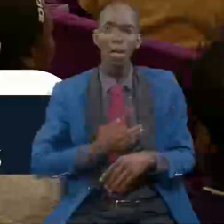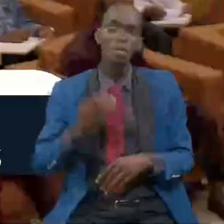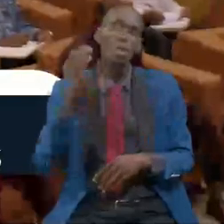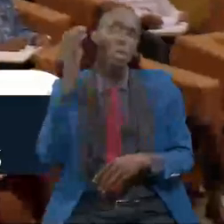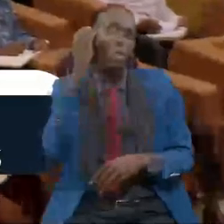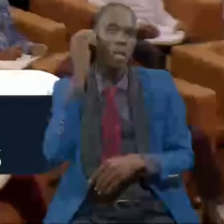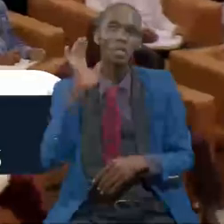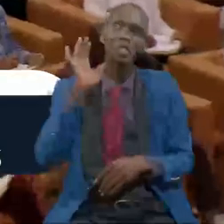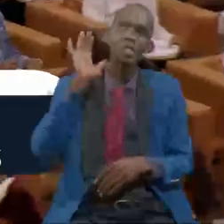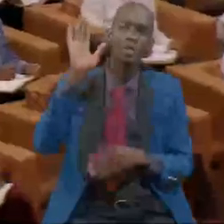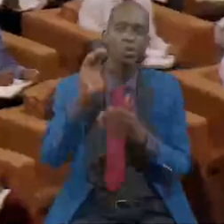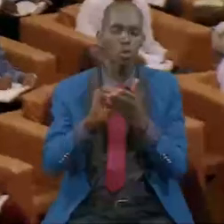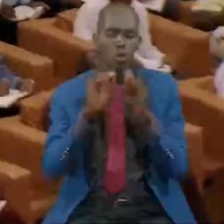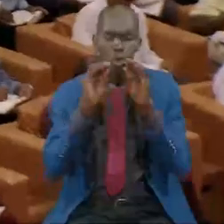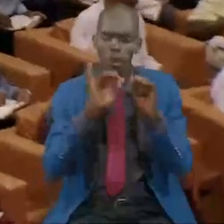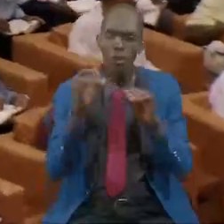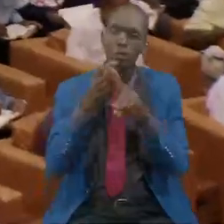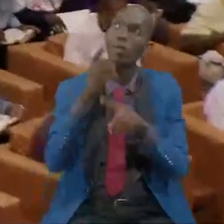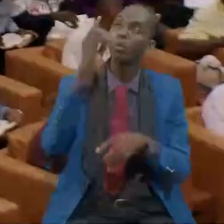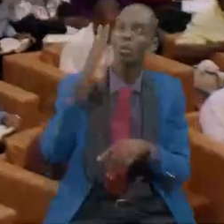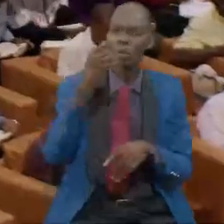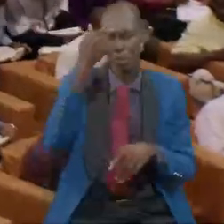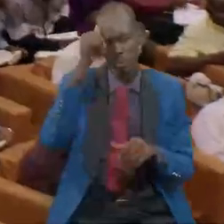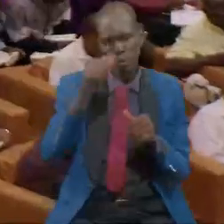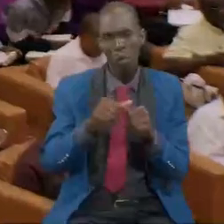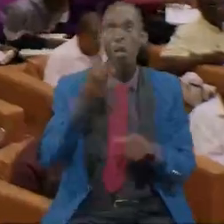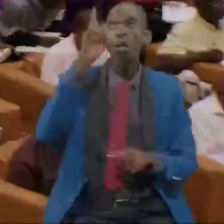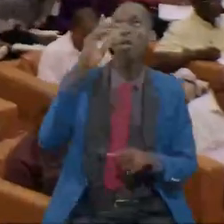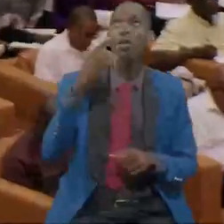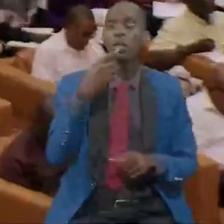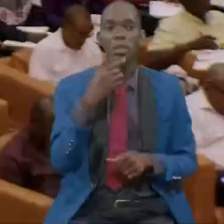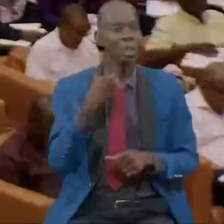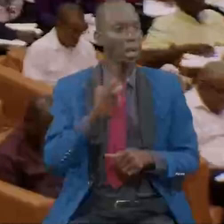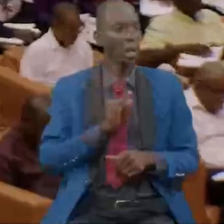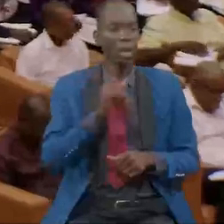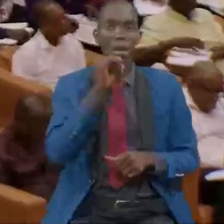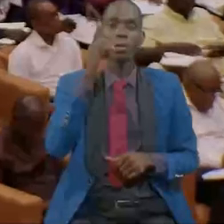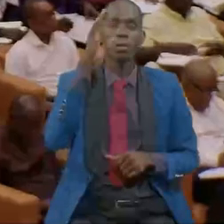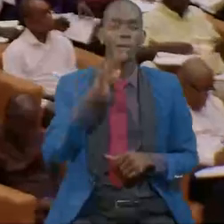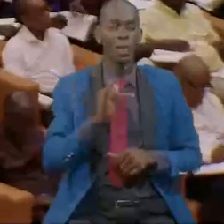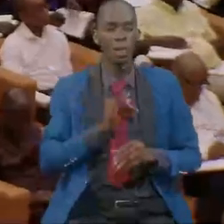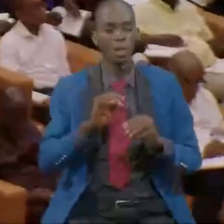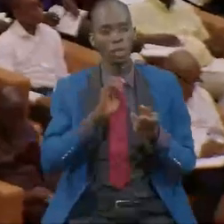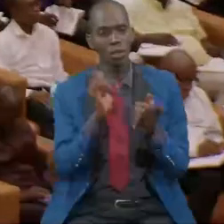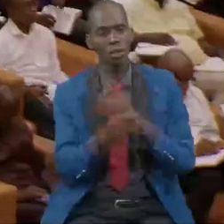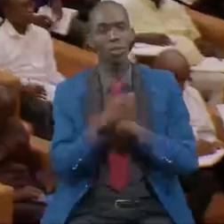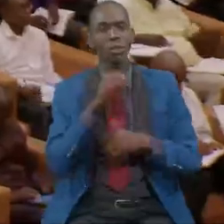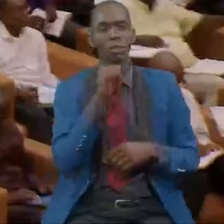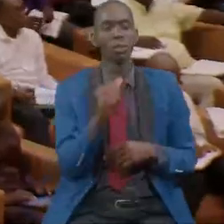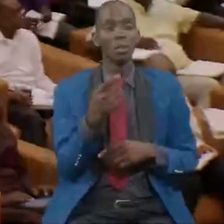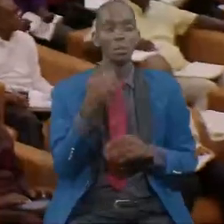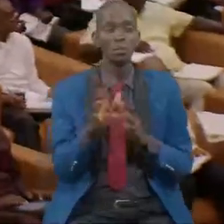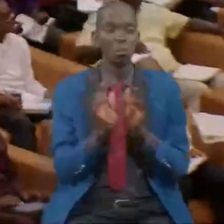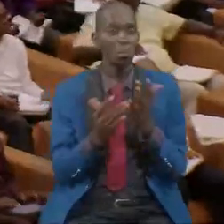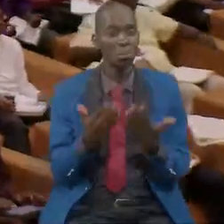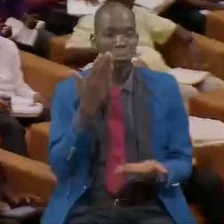il reçoit son message de Dieu, Dieu dit, je suis Dieu, je ne change pas. Les normes ne changent pas. L'écriture